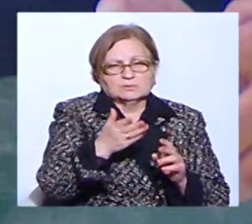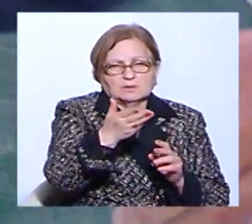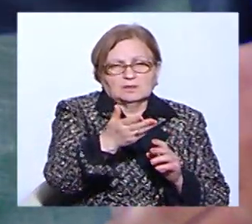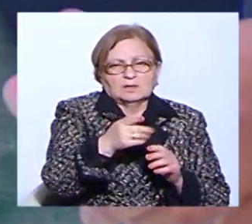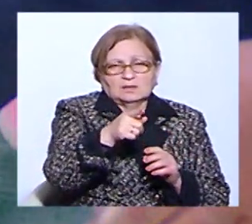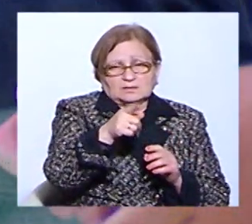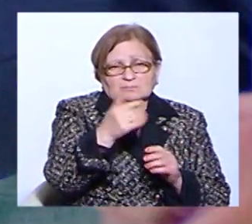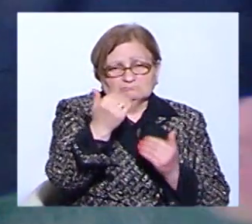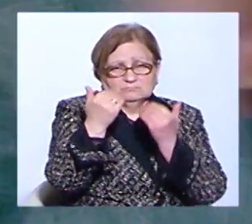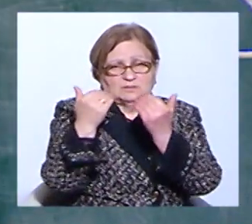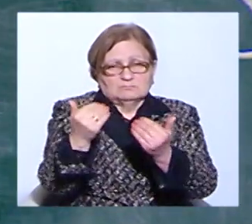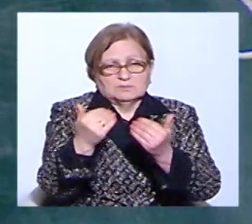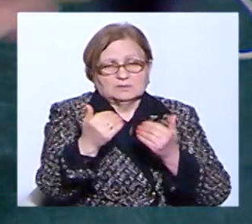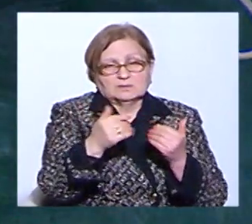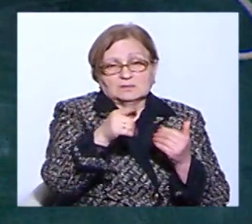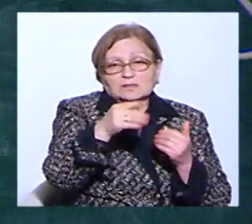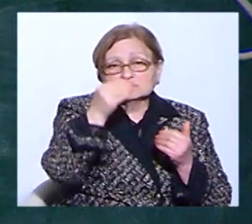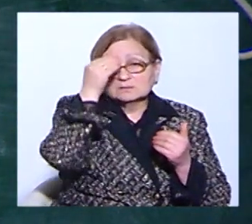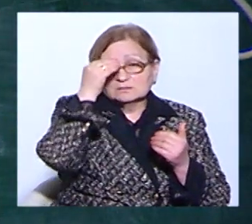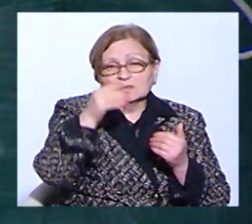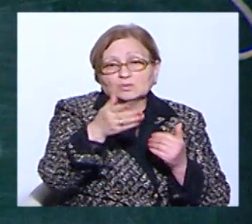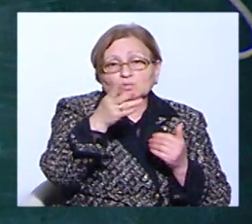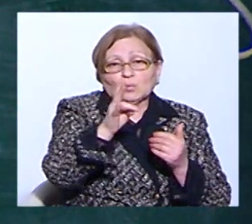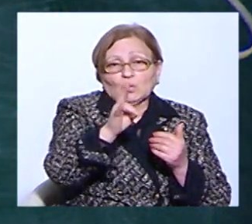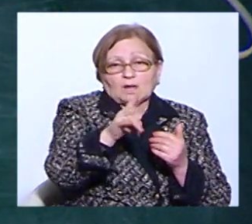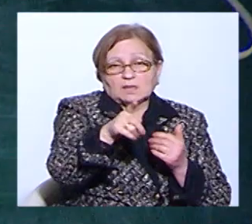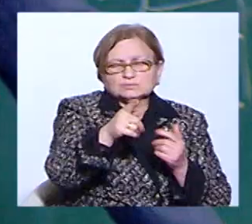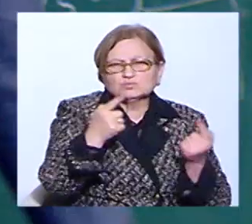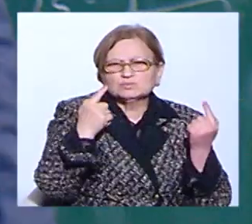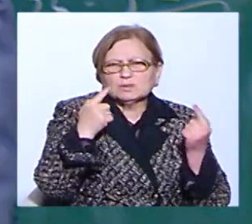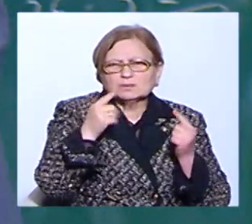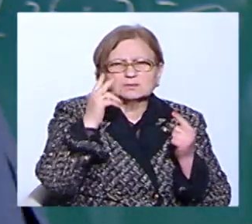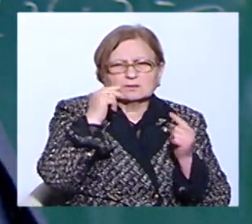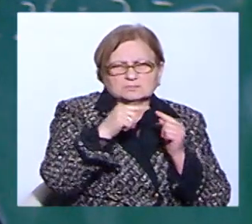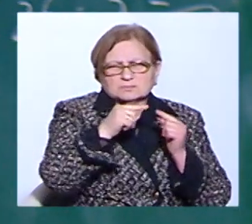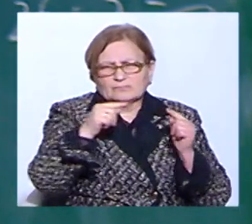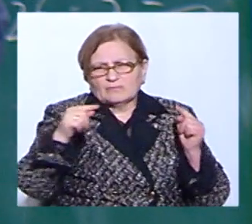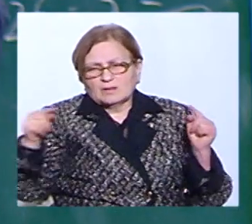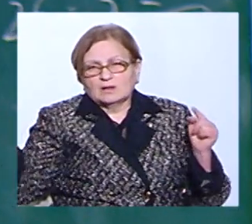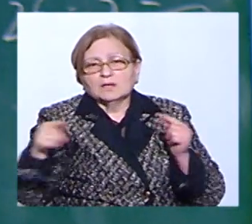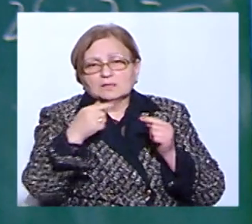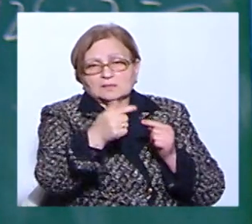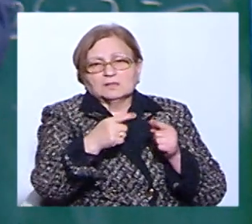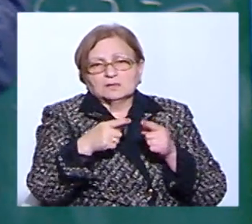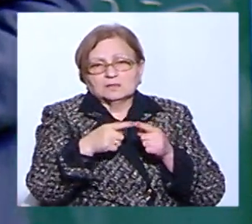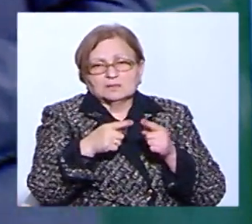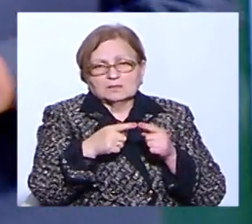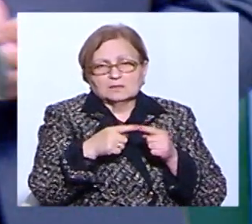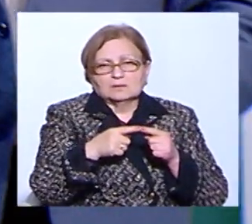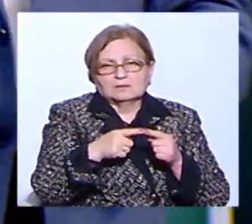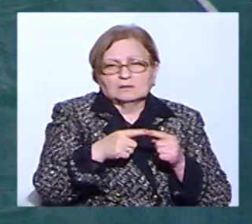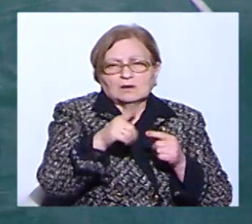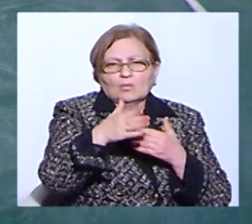n-2 გაყოფილი 2-ზე. და რომ წარმოვიდგინეთ, n-ი თუ არის ძალიან ძალიან დიდი რიცხვი, კუთხე, ხო? წესიერ